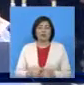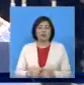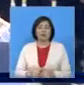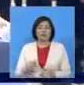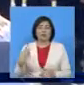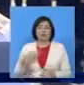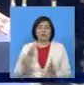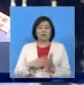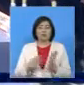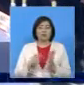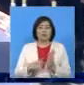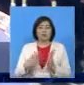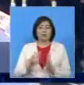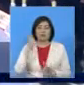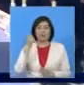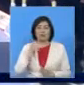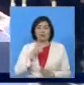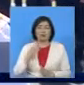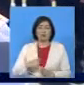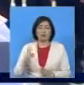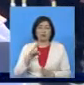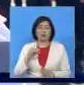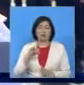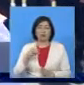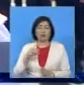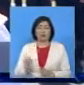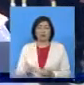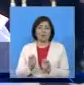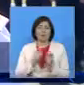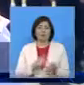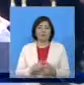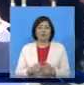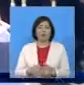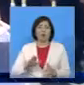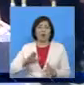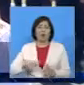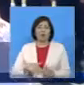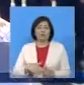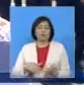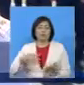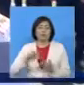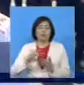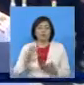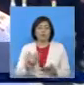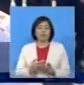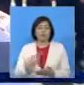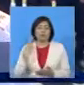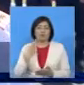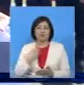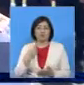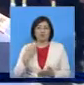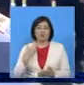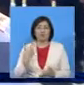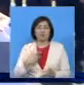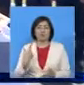В 1965 году, когда был основан Хромтауский район, департамент переехал сюда. После стал базовым центром. Личный состав насчитывает